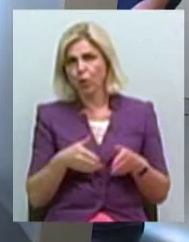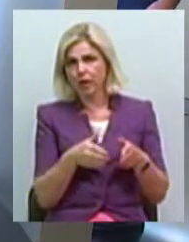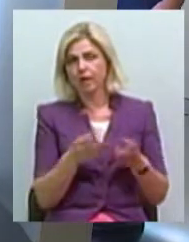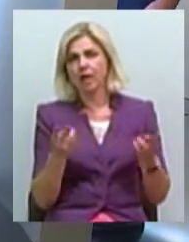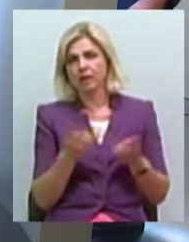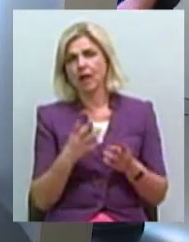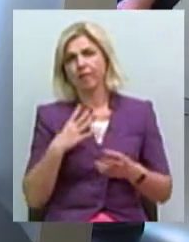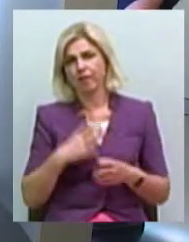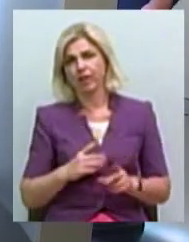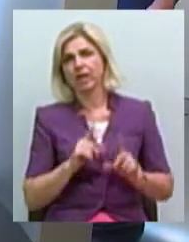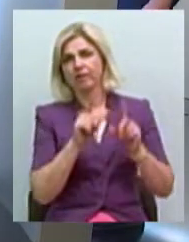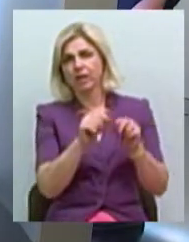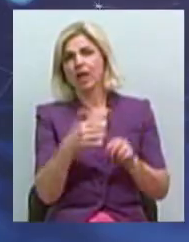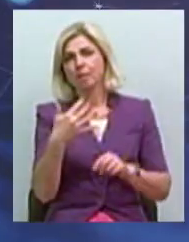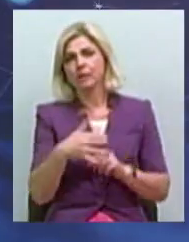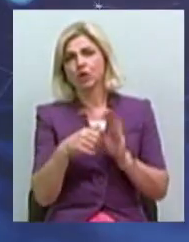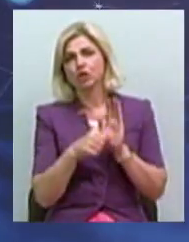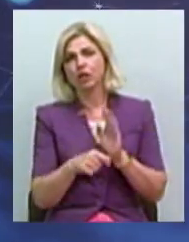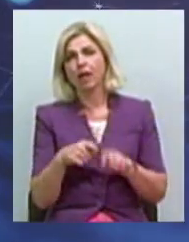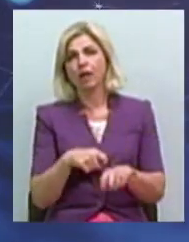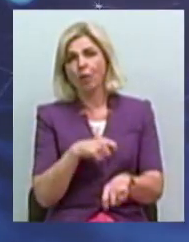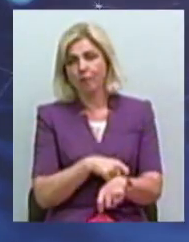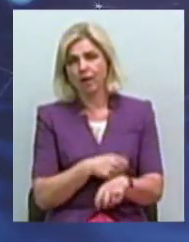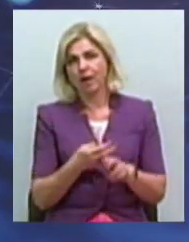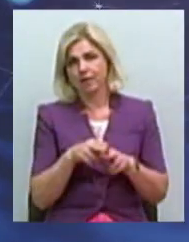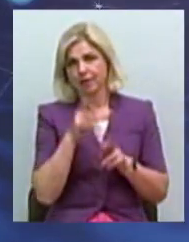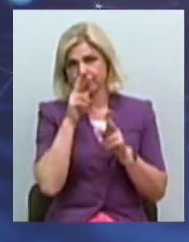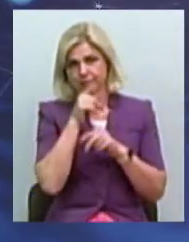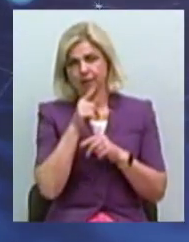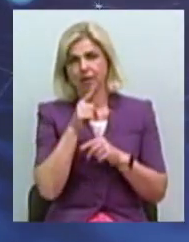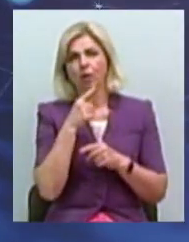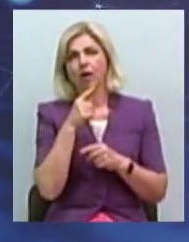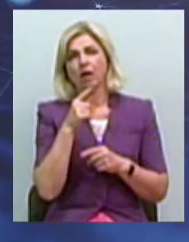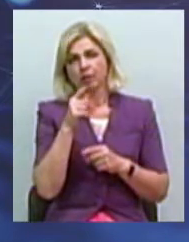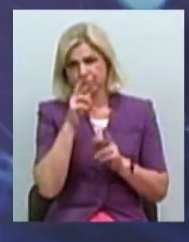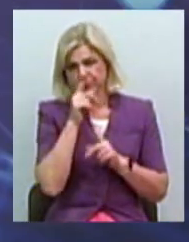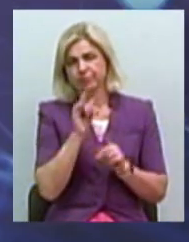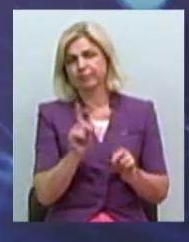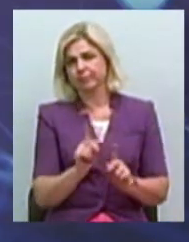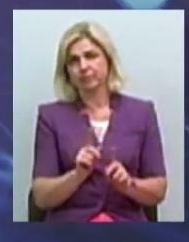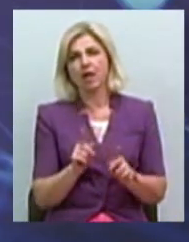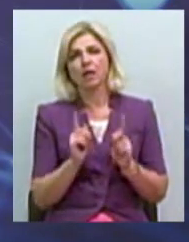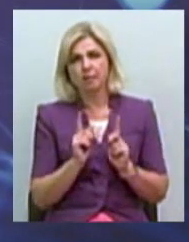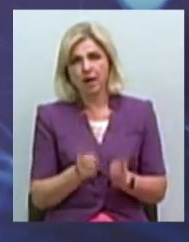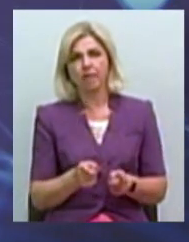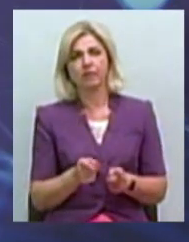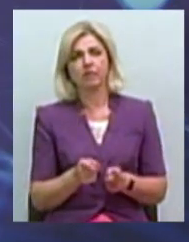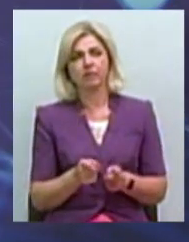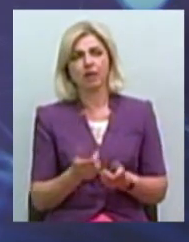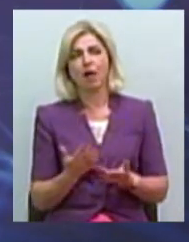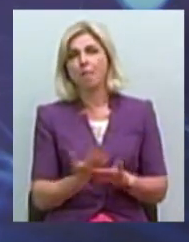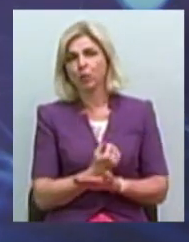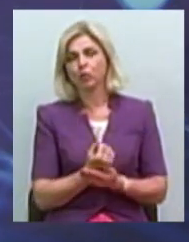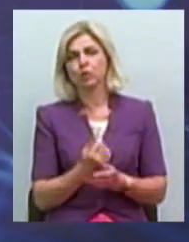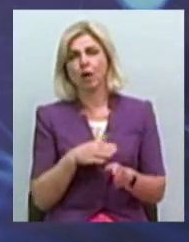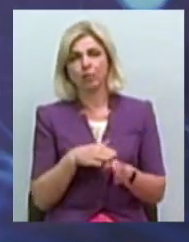за 50-60 кілометрів, це хибне твердження, тому що воно насправді вийде абсолютно...